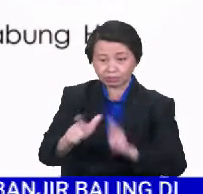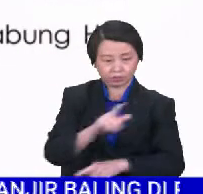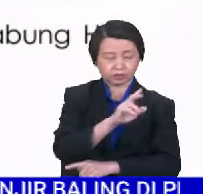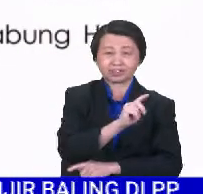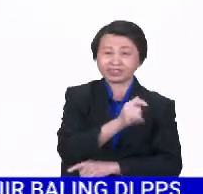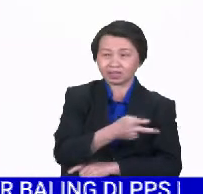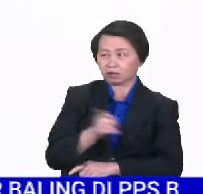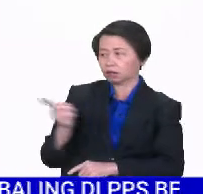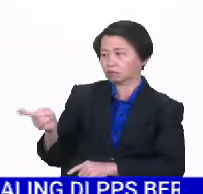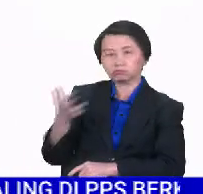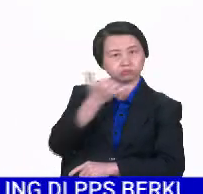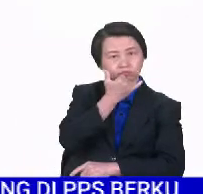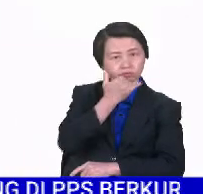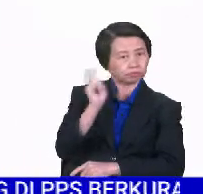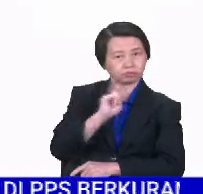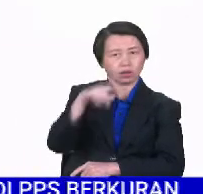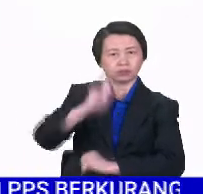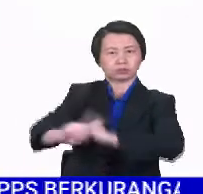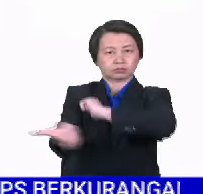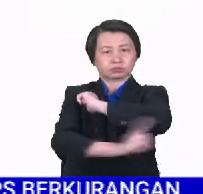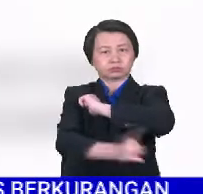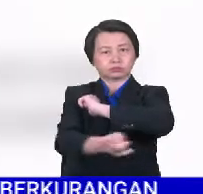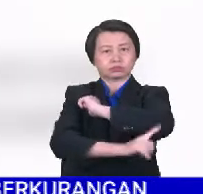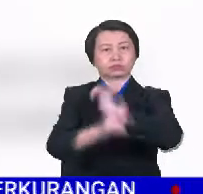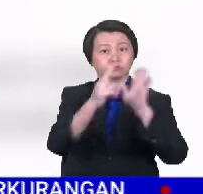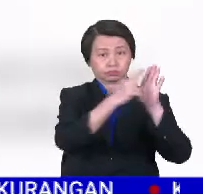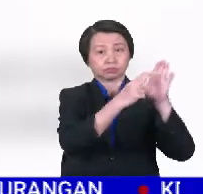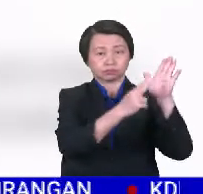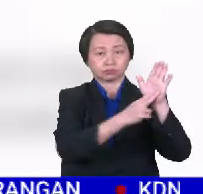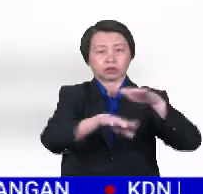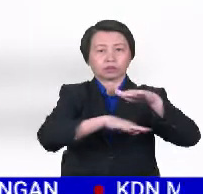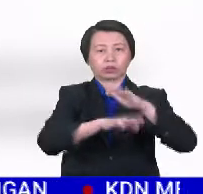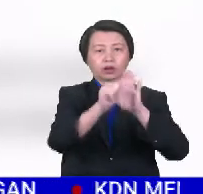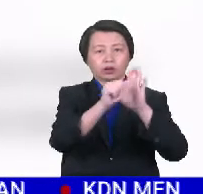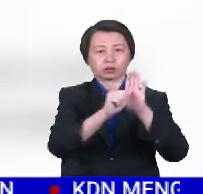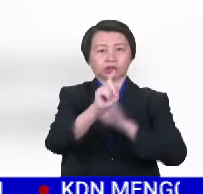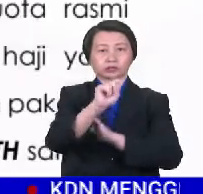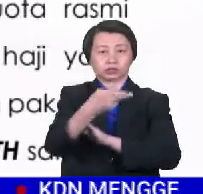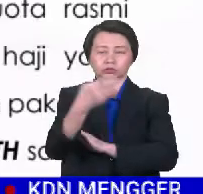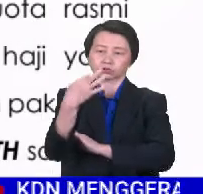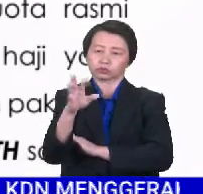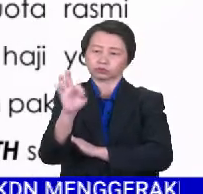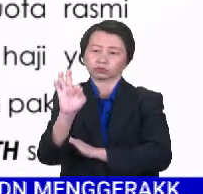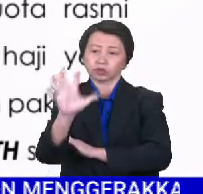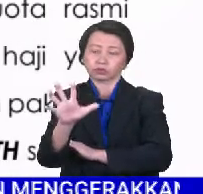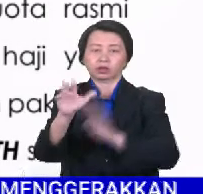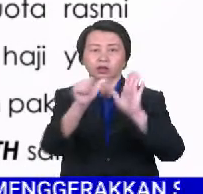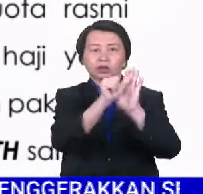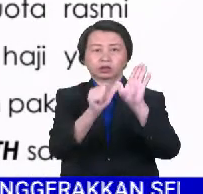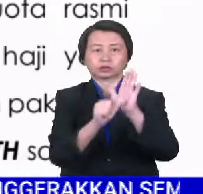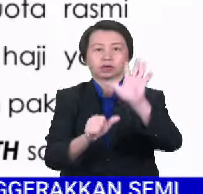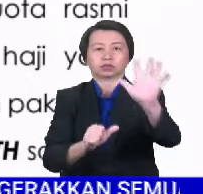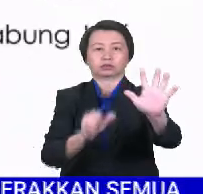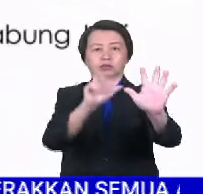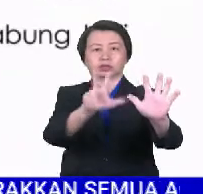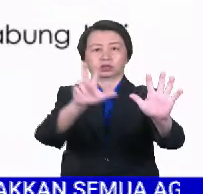tihes adalah satu kesalahan dan boleh dikenakan tindakan undang-undang dibawa akta tabung Haji 1155 atau